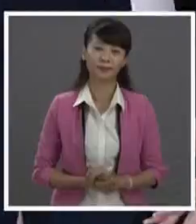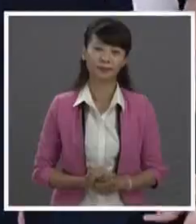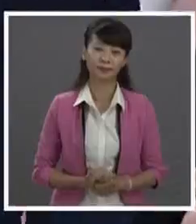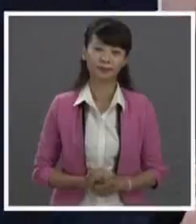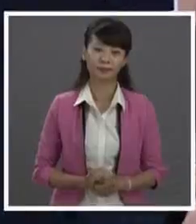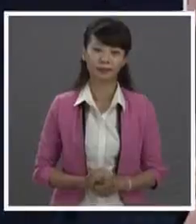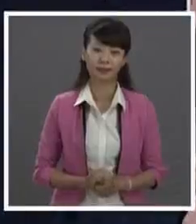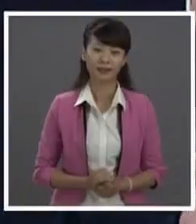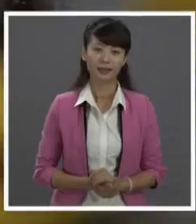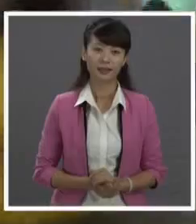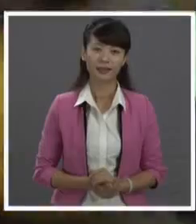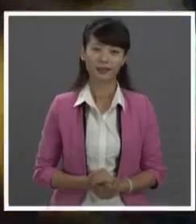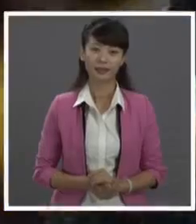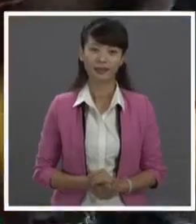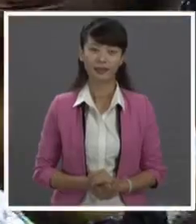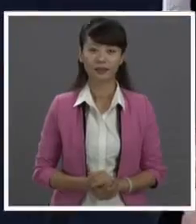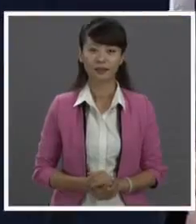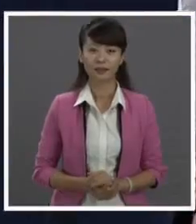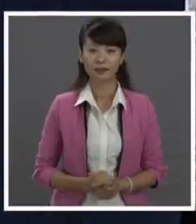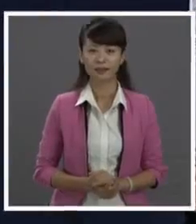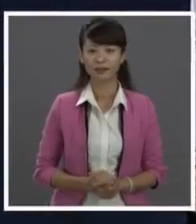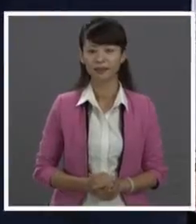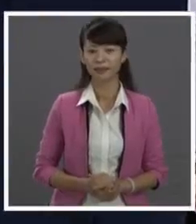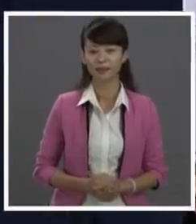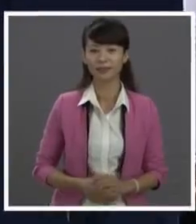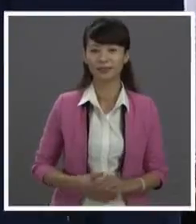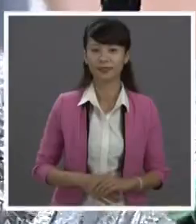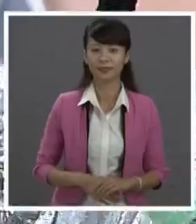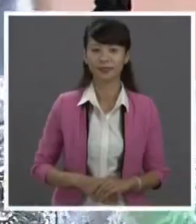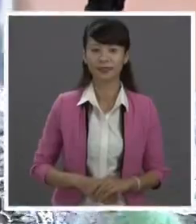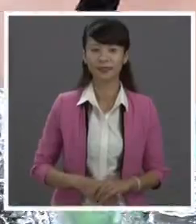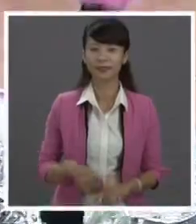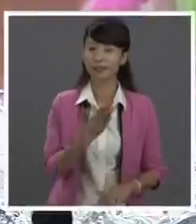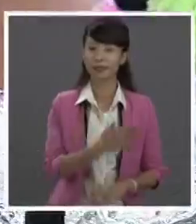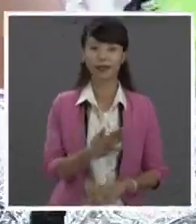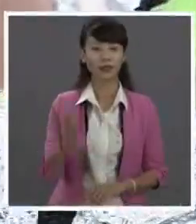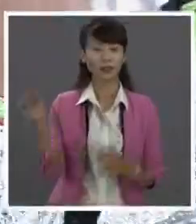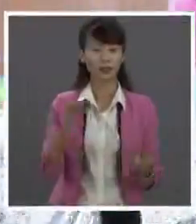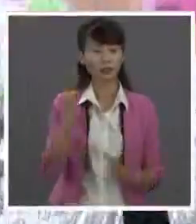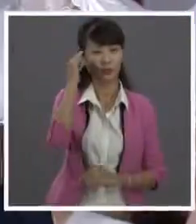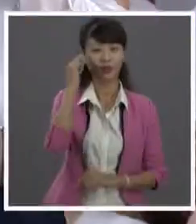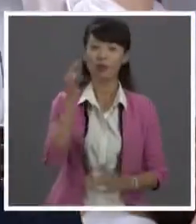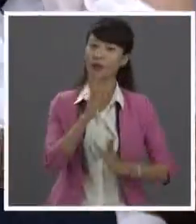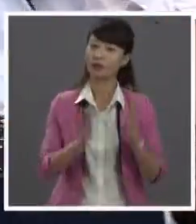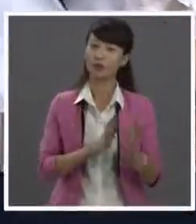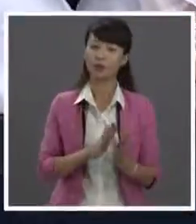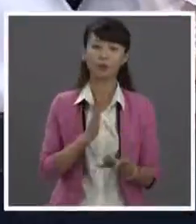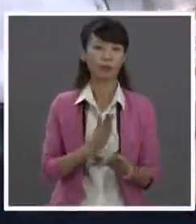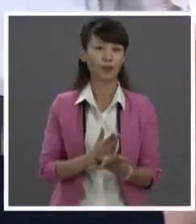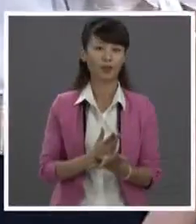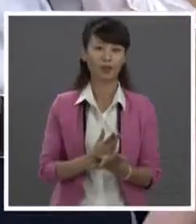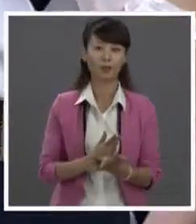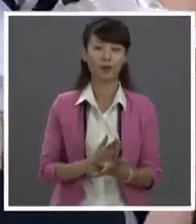血，出血。 其实我一直认为手语嘛，没有必要每个人都学得那么精确。就说你很漂